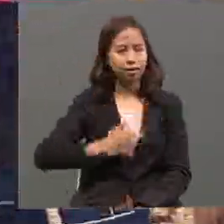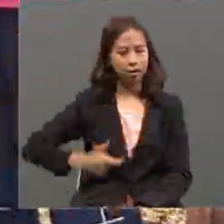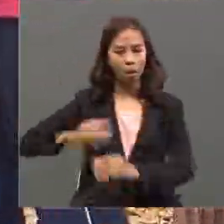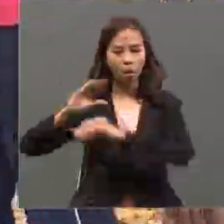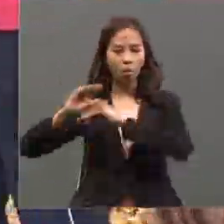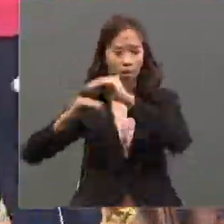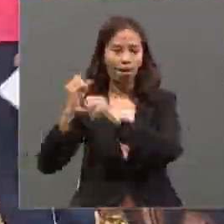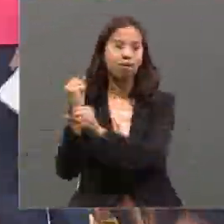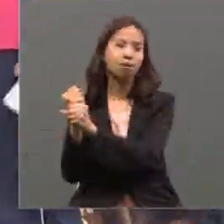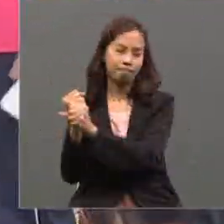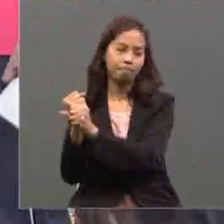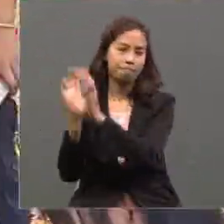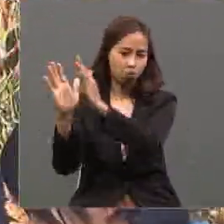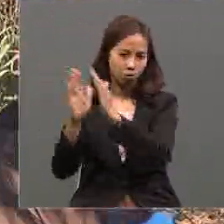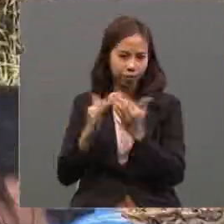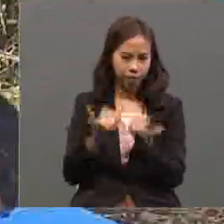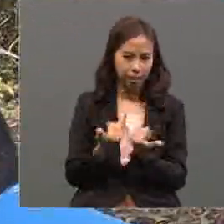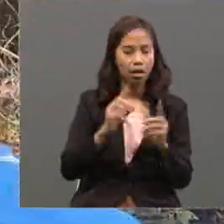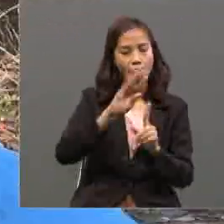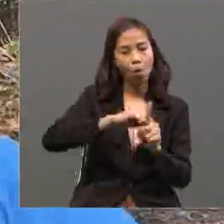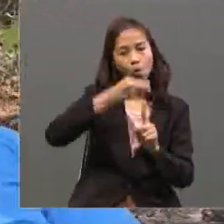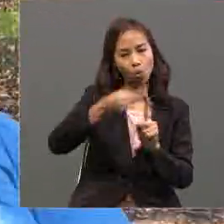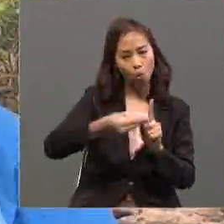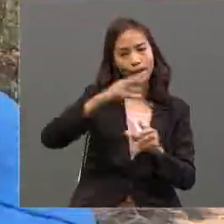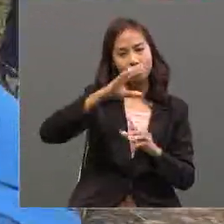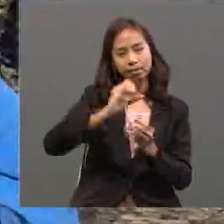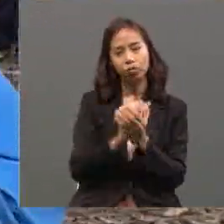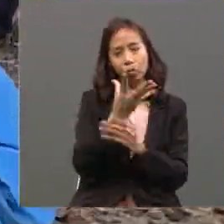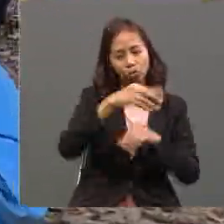ได้ร่วมกันปลูกต้นกล้วยกว่า 7,000ต้นค่ะ